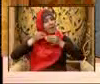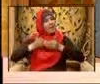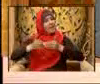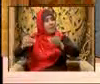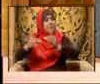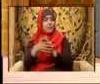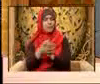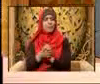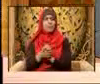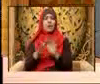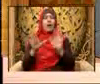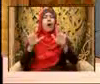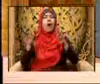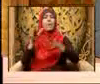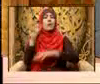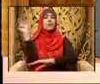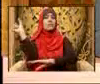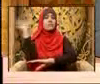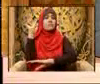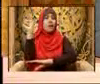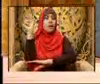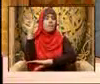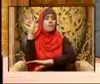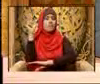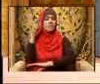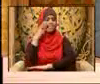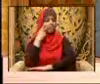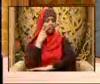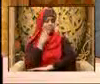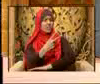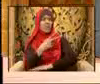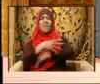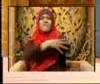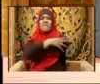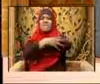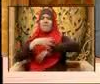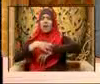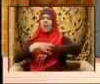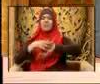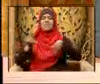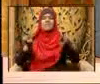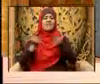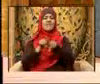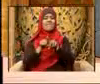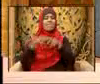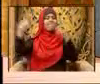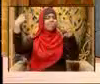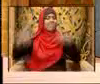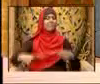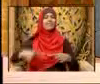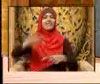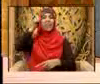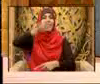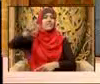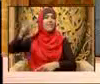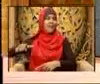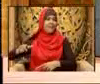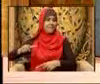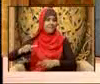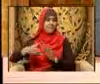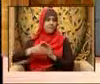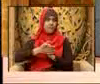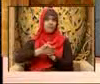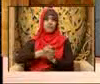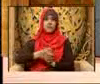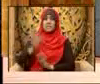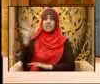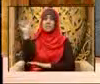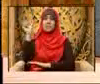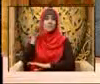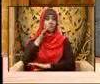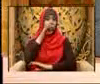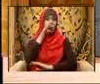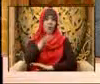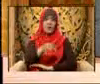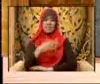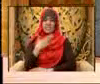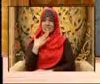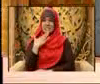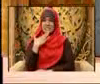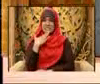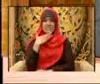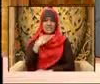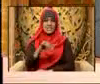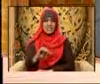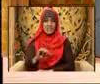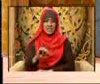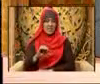الفقر على أنه عدو الإنسان، حتى قيل فيما قيل: لو أن الفقر